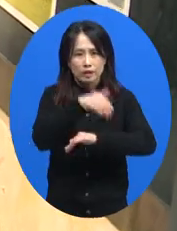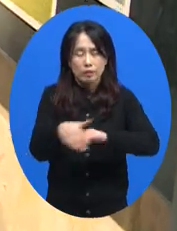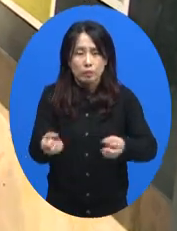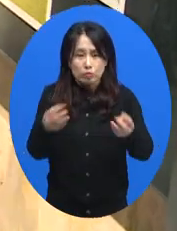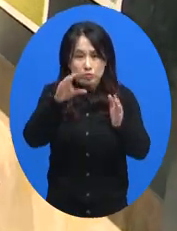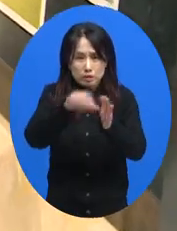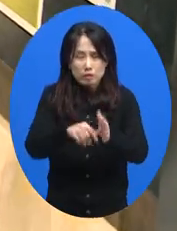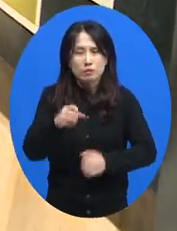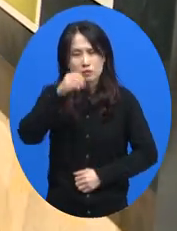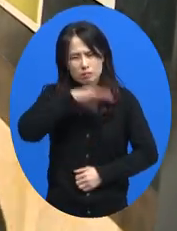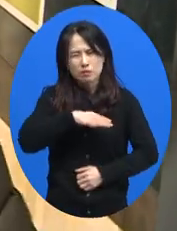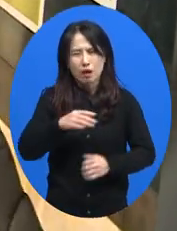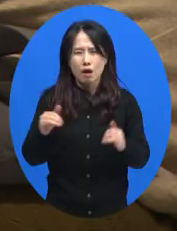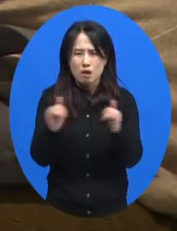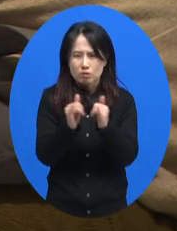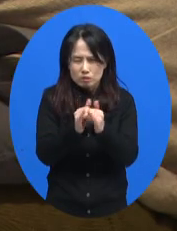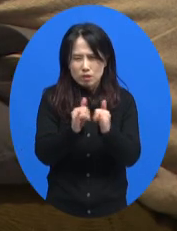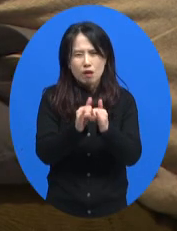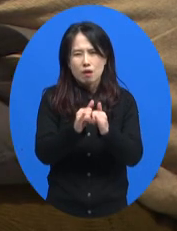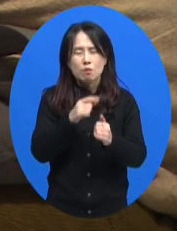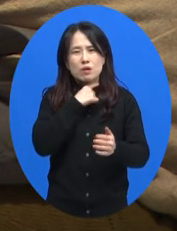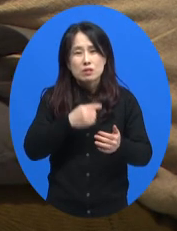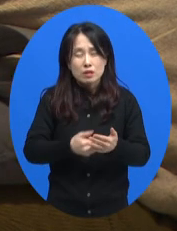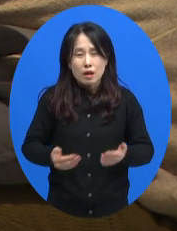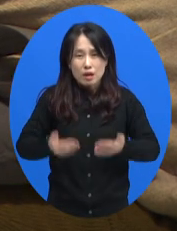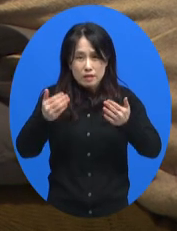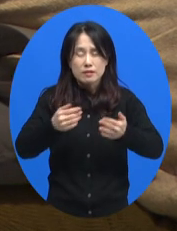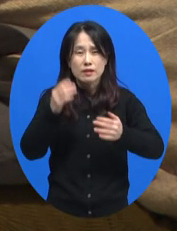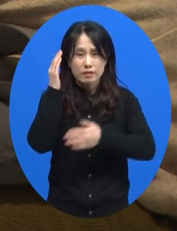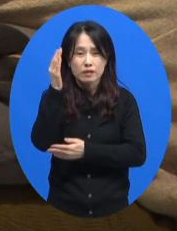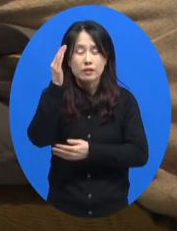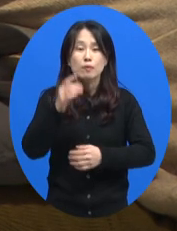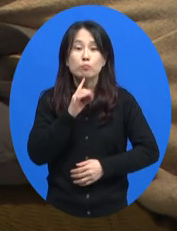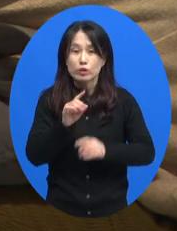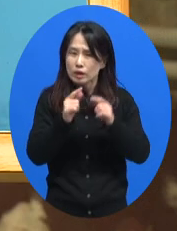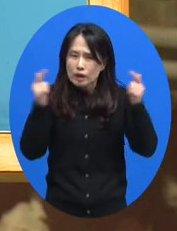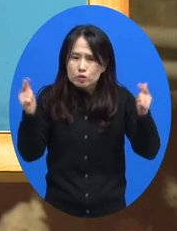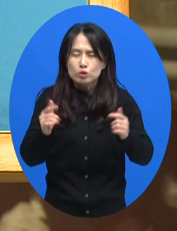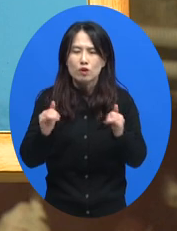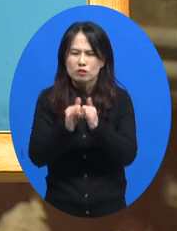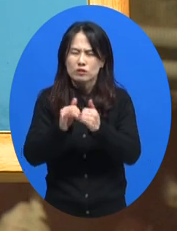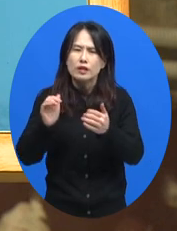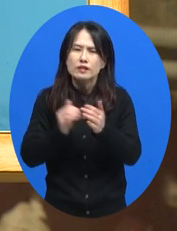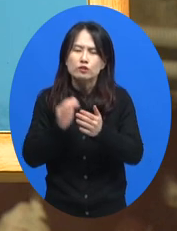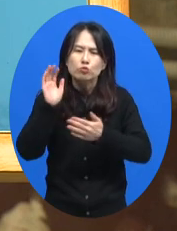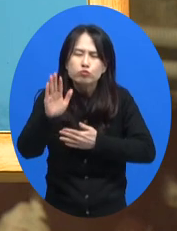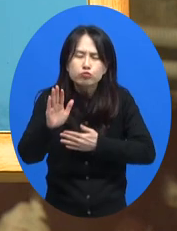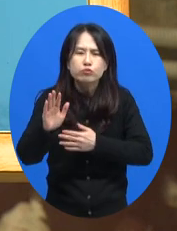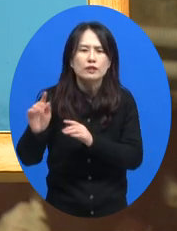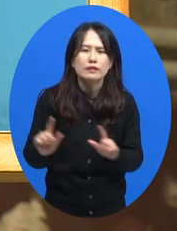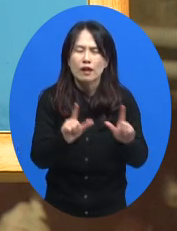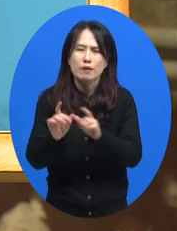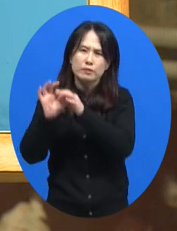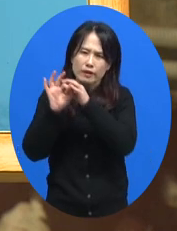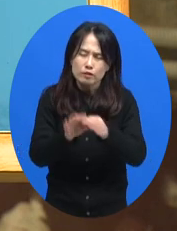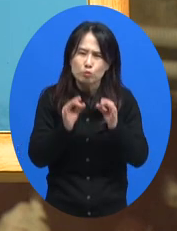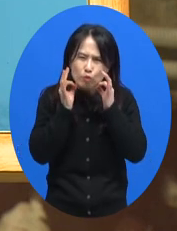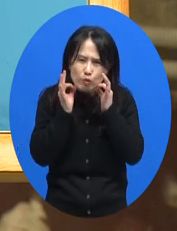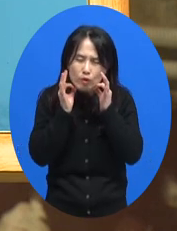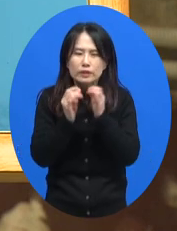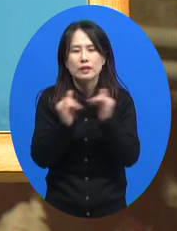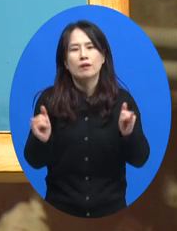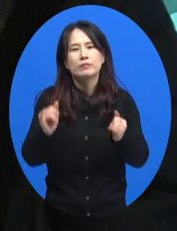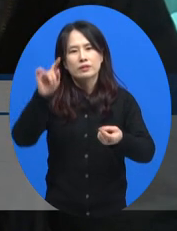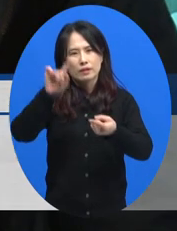기획전에서는 단순히 전쟁과 희생에 관한 이야기뿐 아니라 전쟁 통해서도 삶을 이어나간 소시민들의 이야기도 엿볼 수